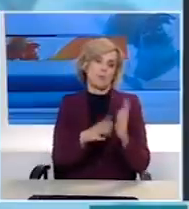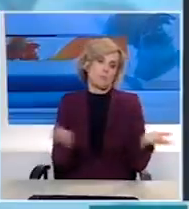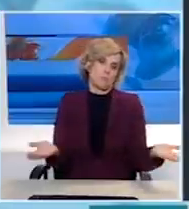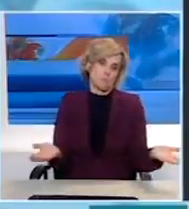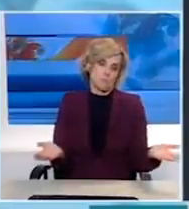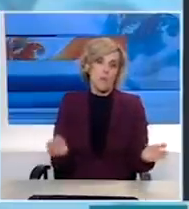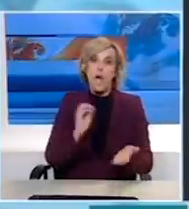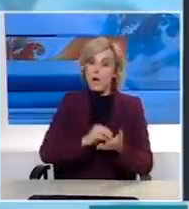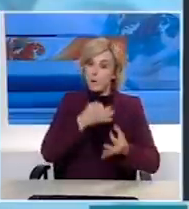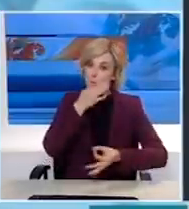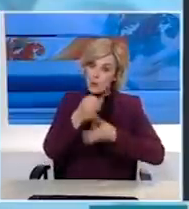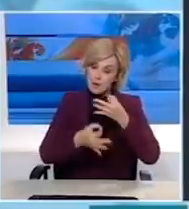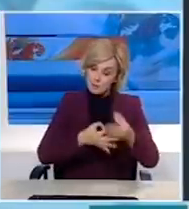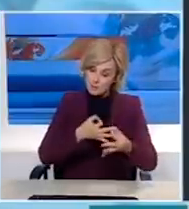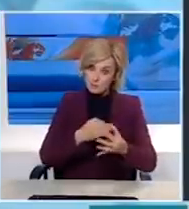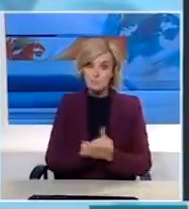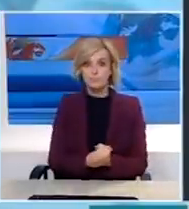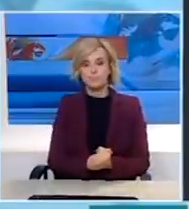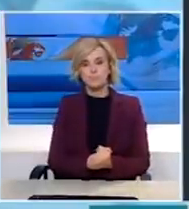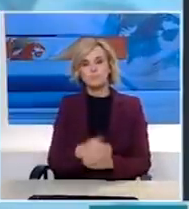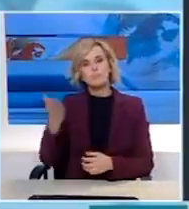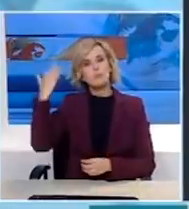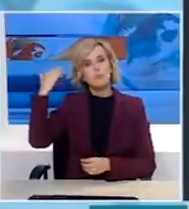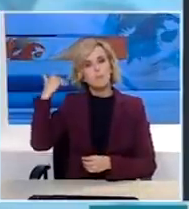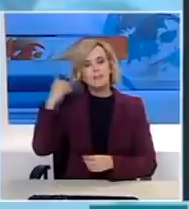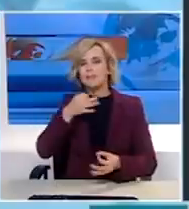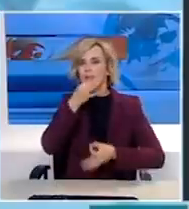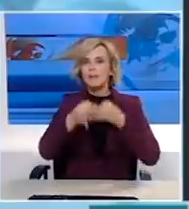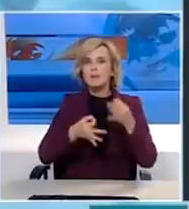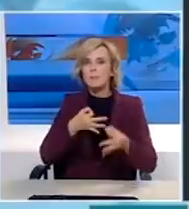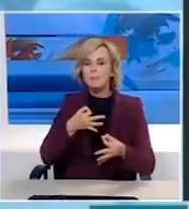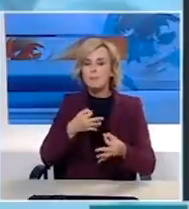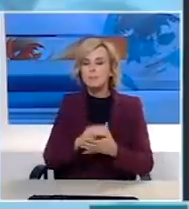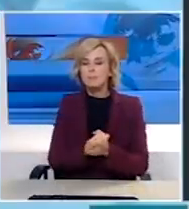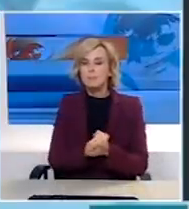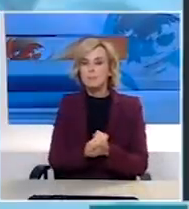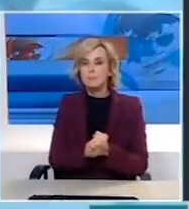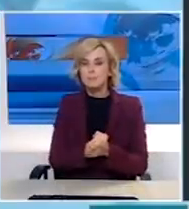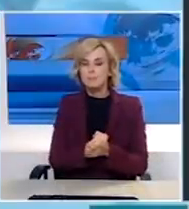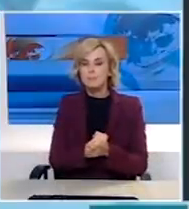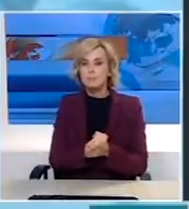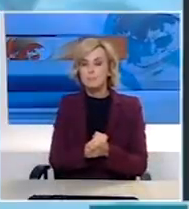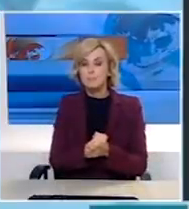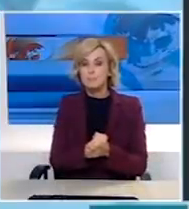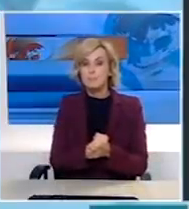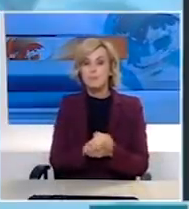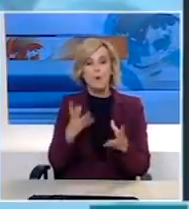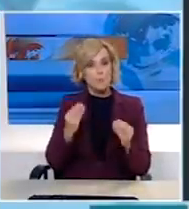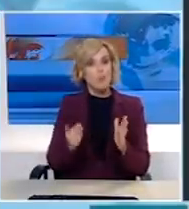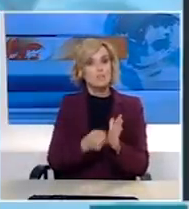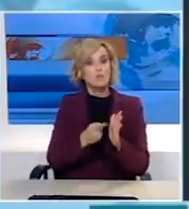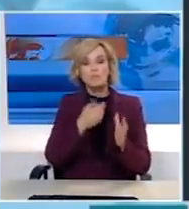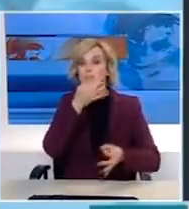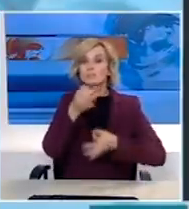πω χαρακτηριστικά, επειδή σε προηγούμενες αναφορές έχουμε αναφερθεί αρκετές φορές